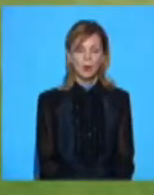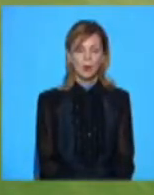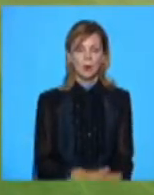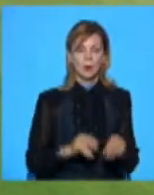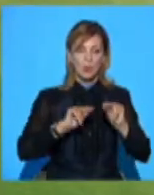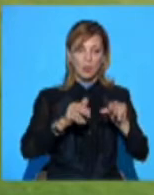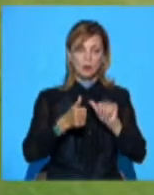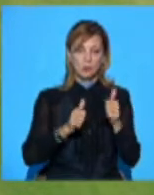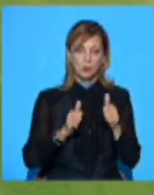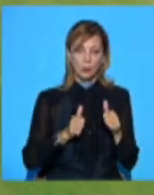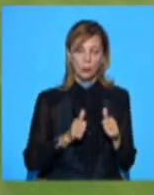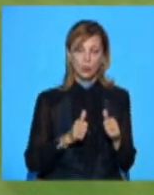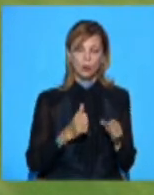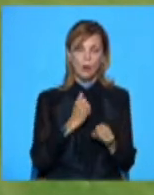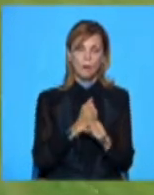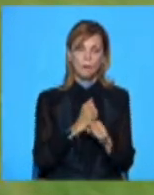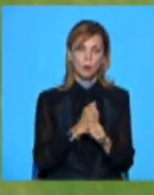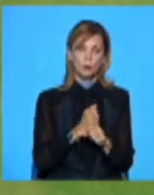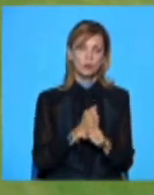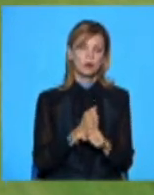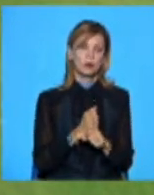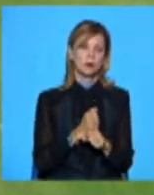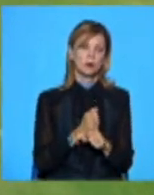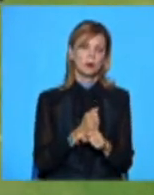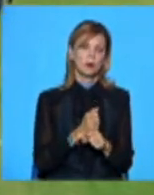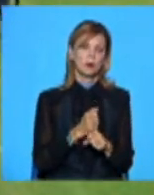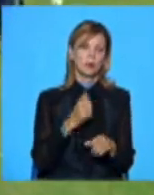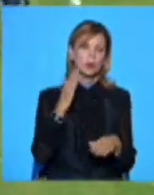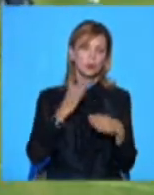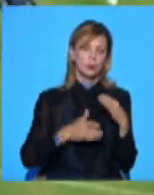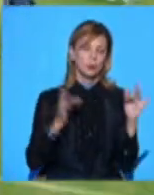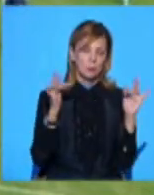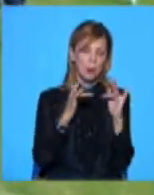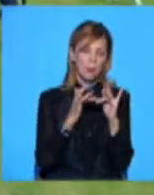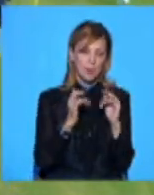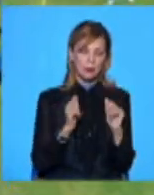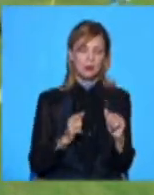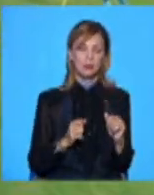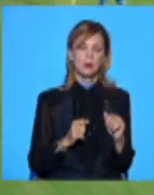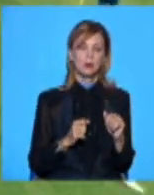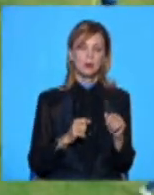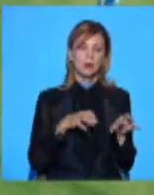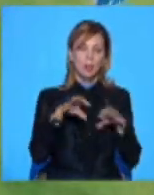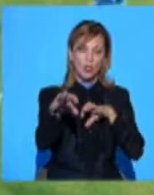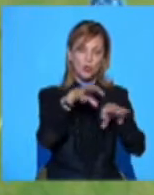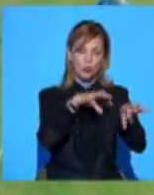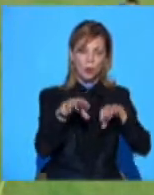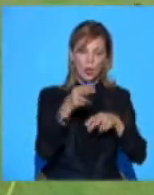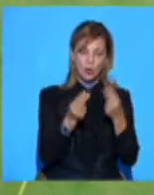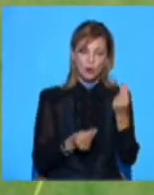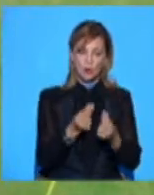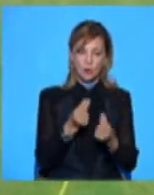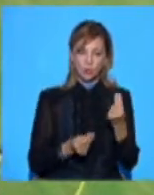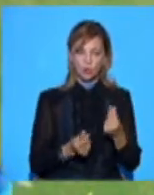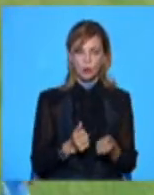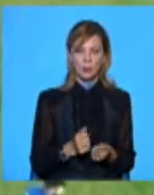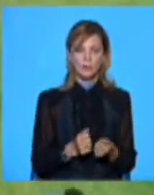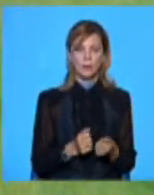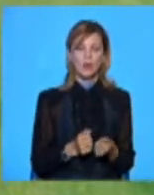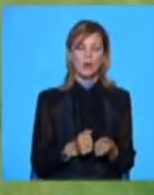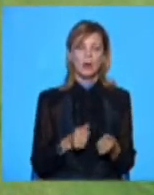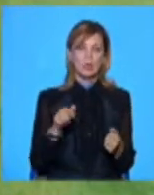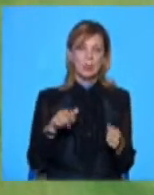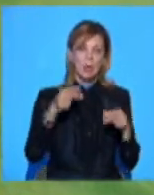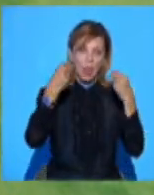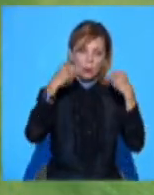Antrenorul oltenilor a amenajat o serie de titulari în ultima partidă din Liga 1, câștigată de Universitatea în fața Farului cu scorul de 4-1. El